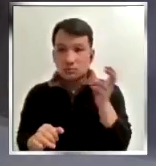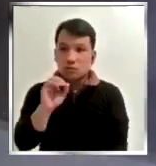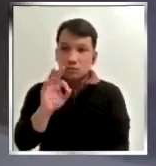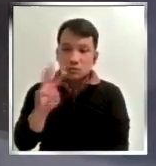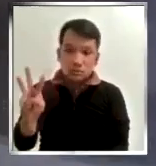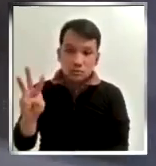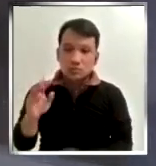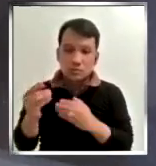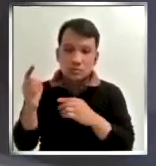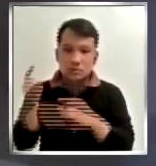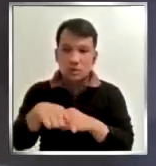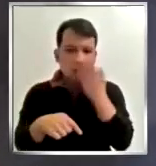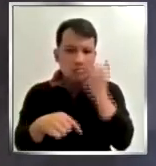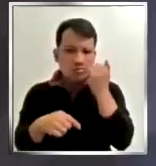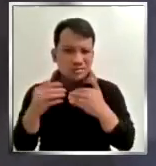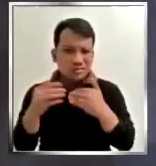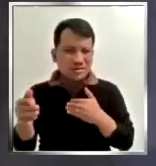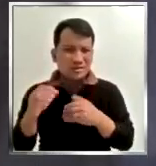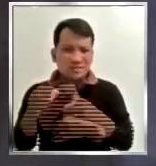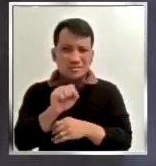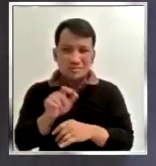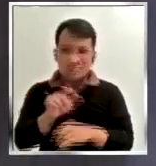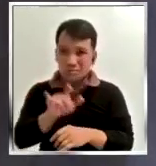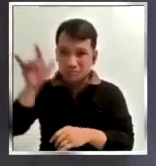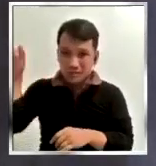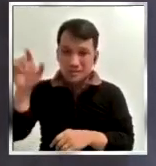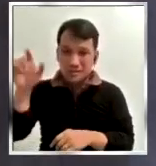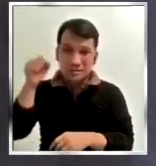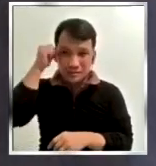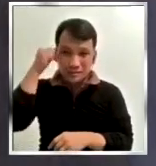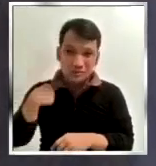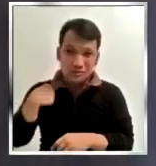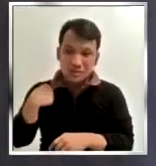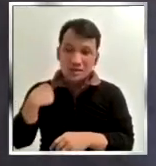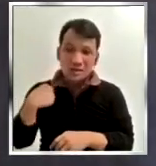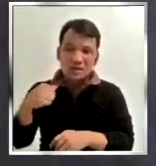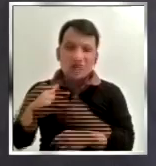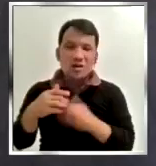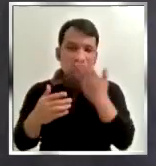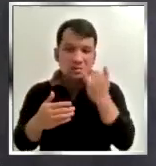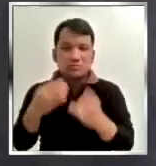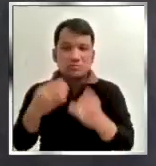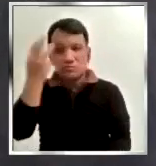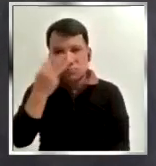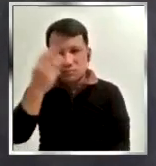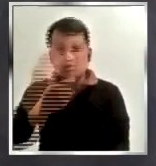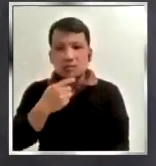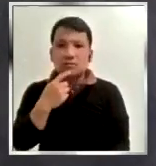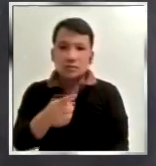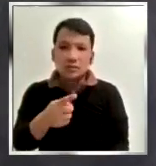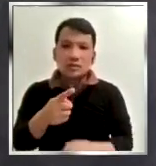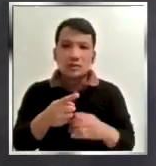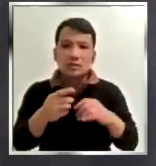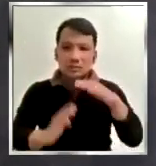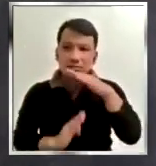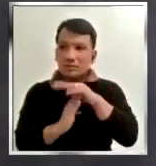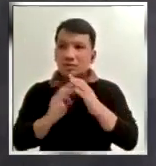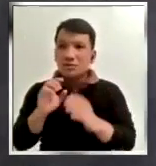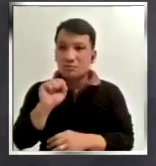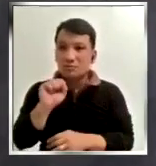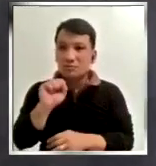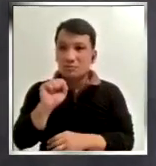makansela ang kanilang flight. Pangamba po nila baka mapasuna ang kanilang swab test na result na requirement para makapasok ng